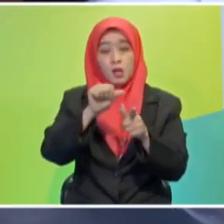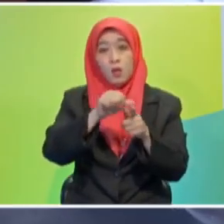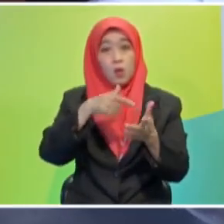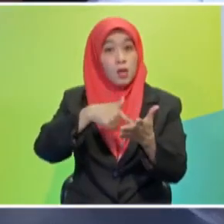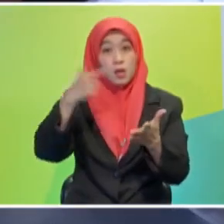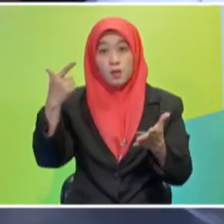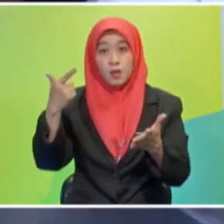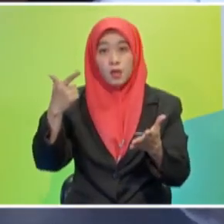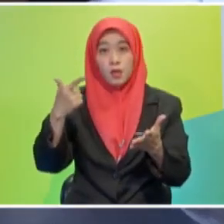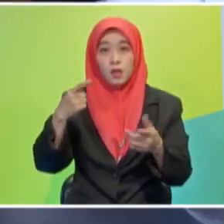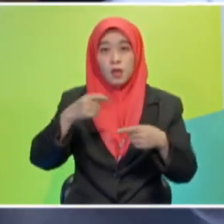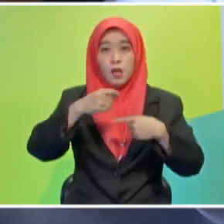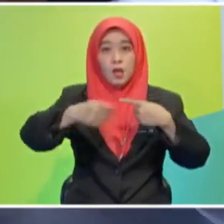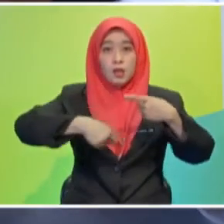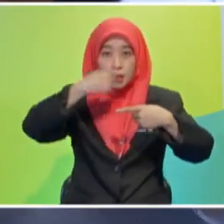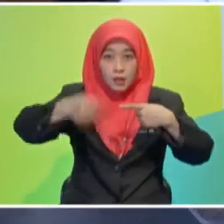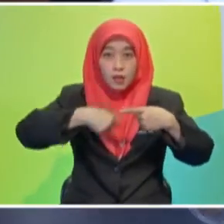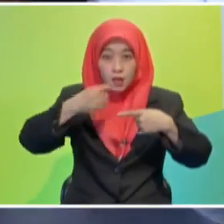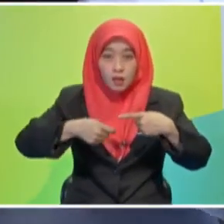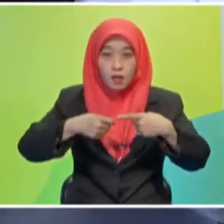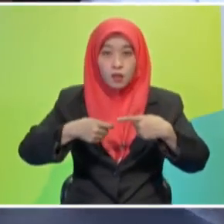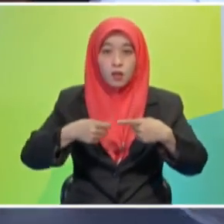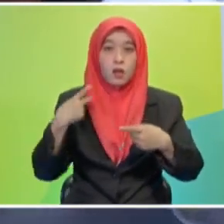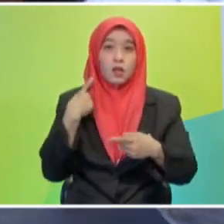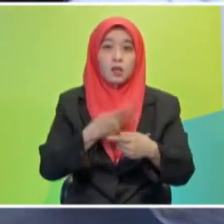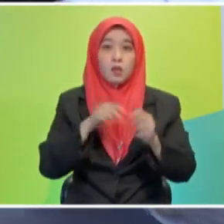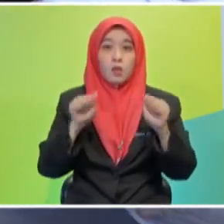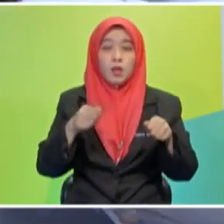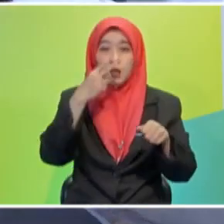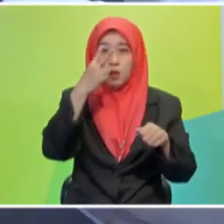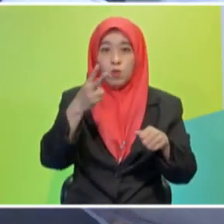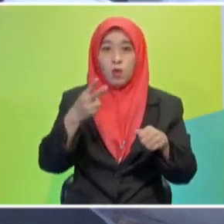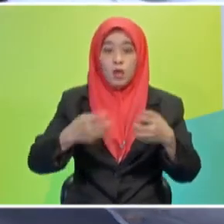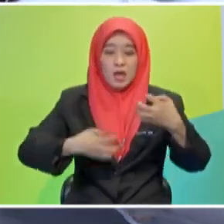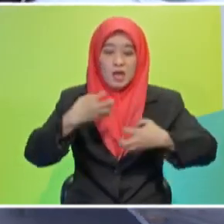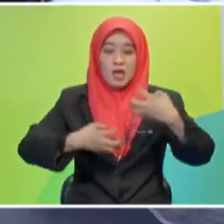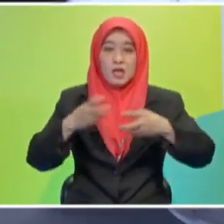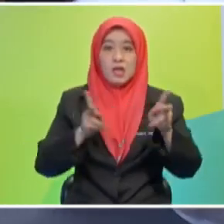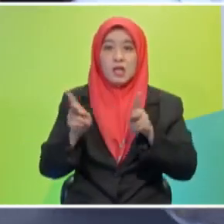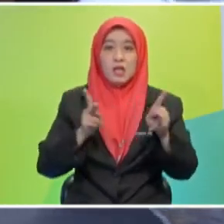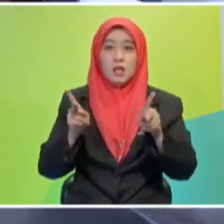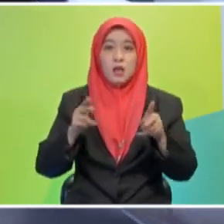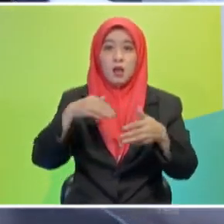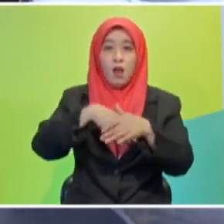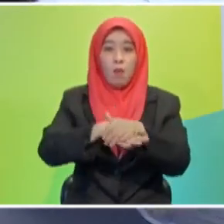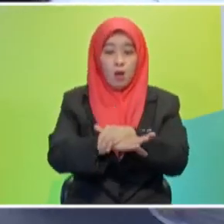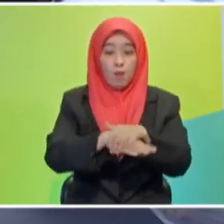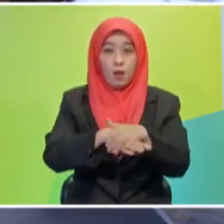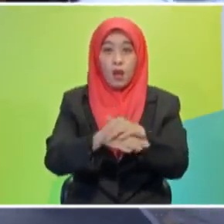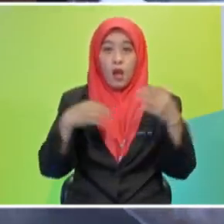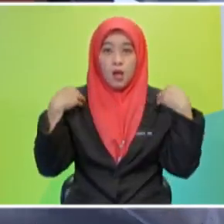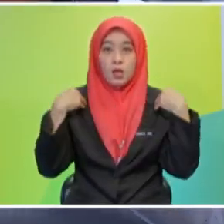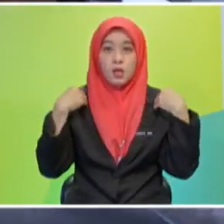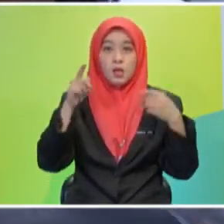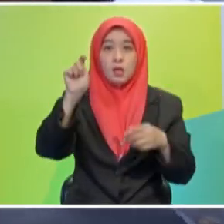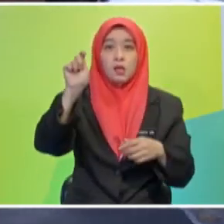ni ada di macam-macam tempat lah. Kalau kita pernah tengok enjin kereta, di bahagian dalam kereta tu ada fungsi tali